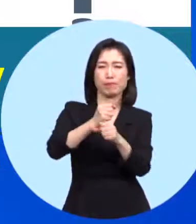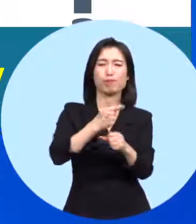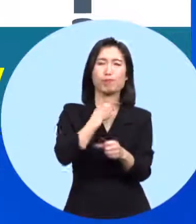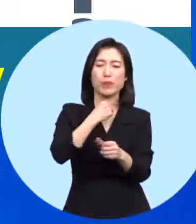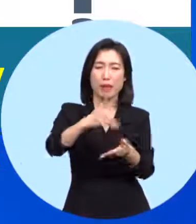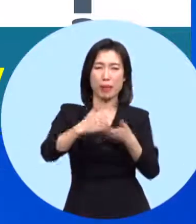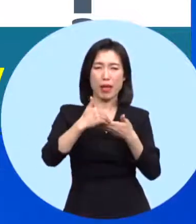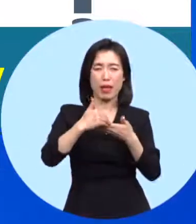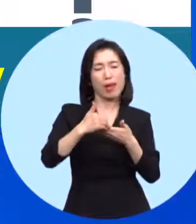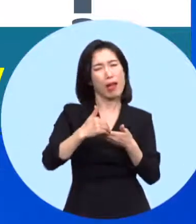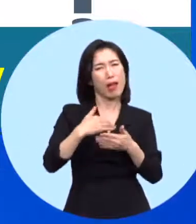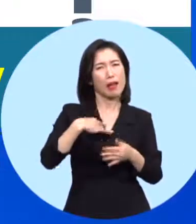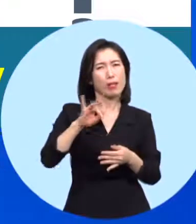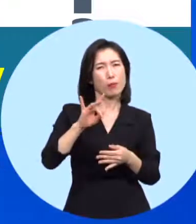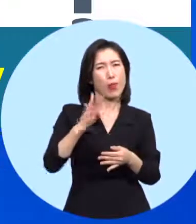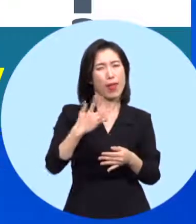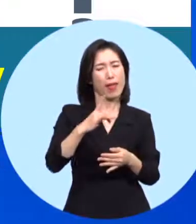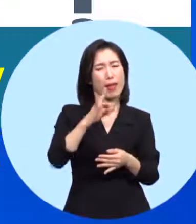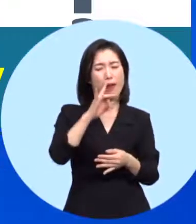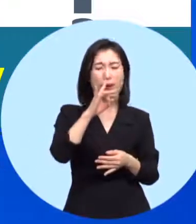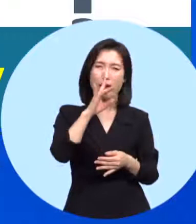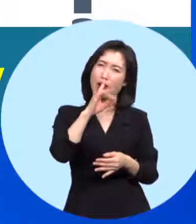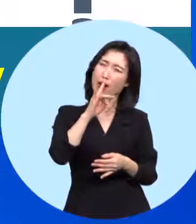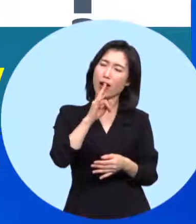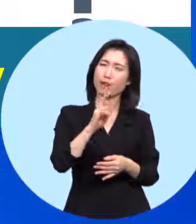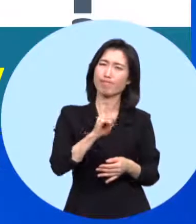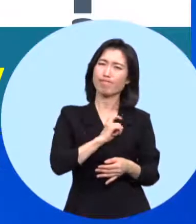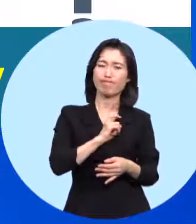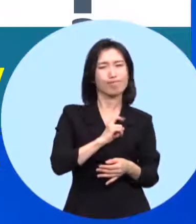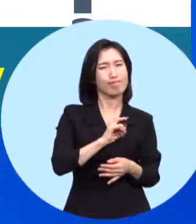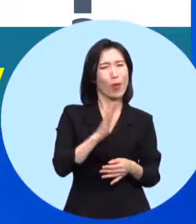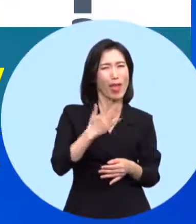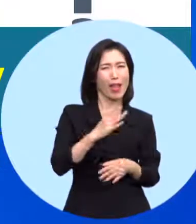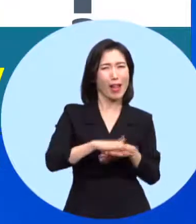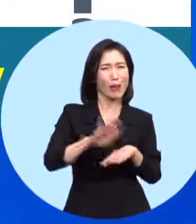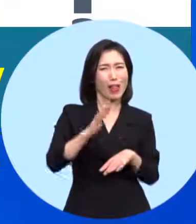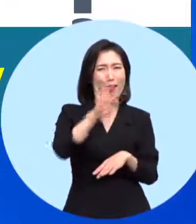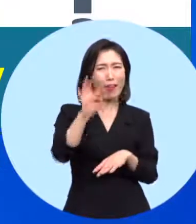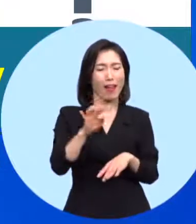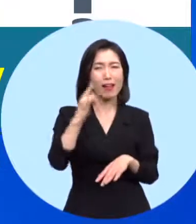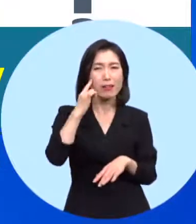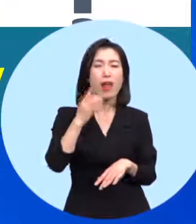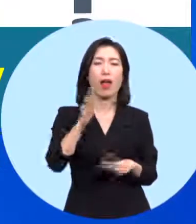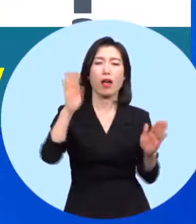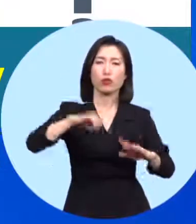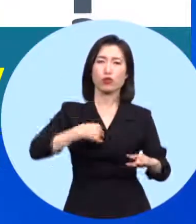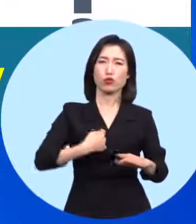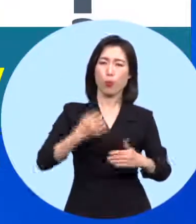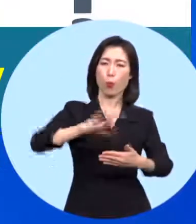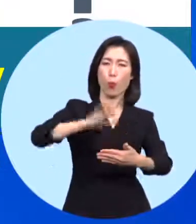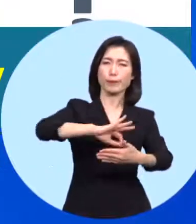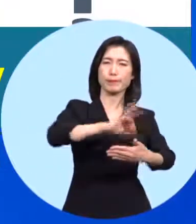처음에는 될까 하는 의아심도 가지고 있었습니다만 스스로 모금 활동을 하고